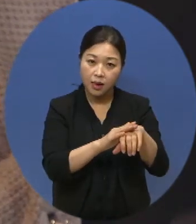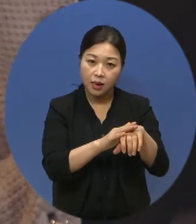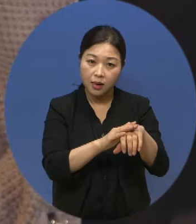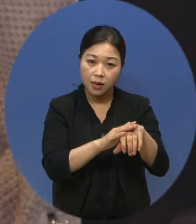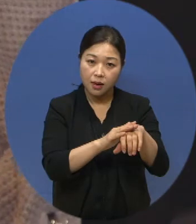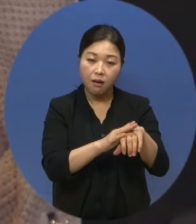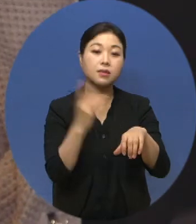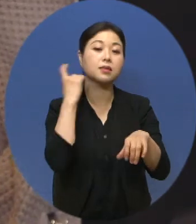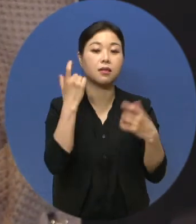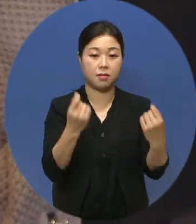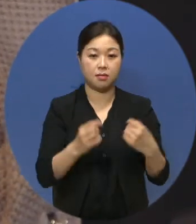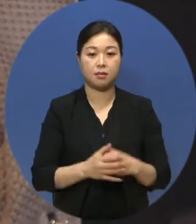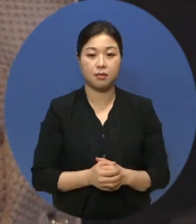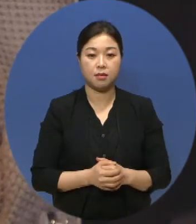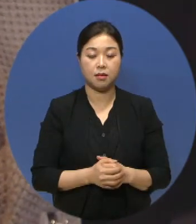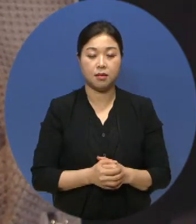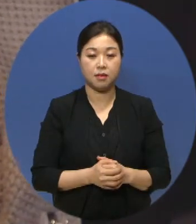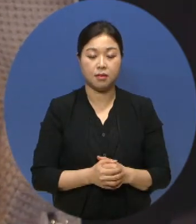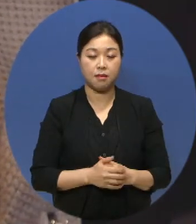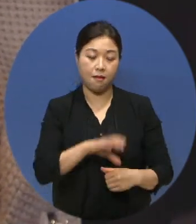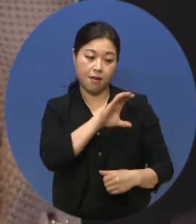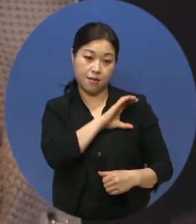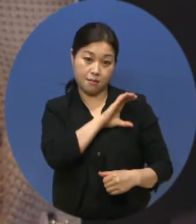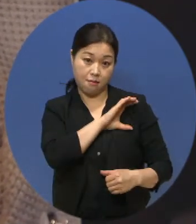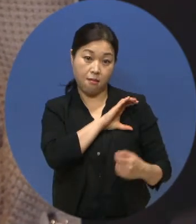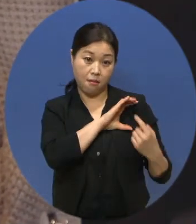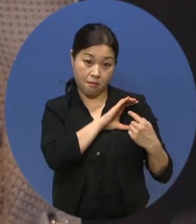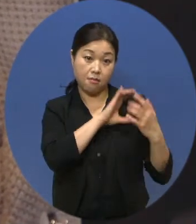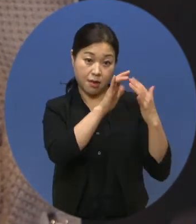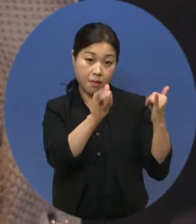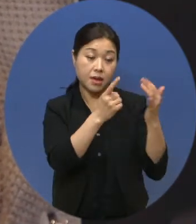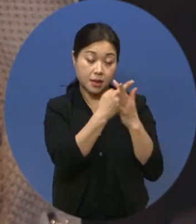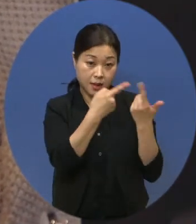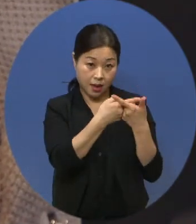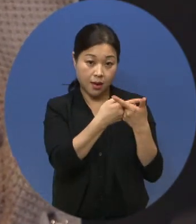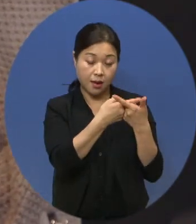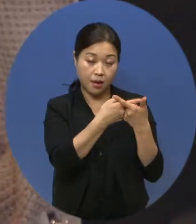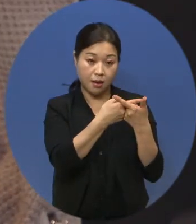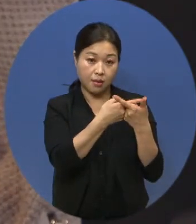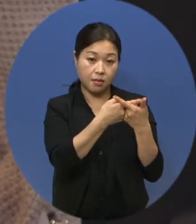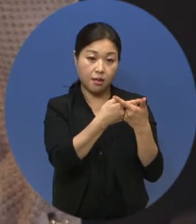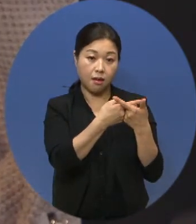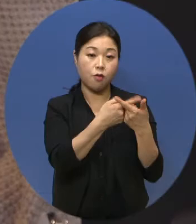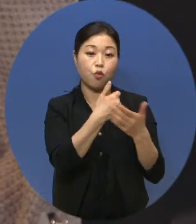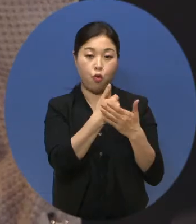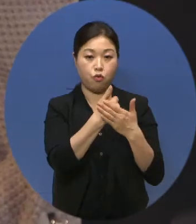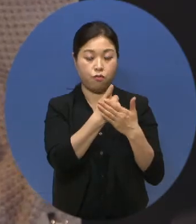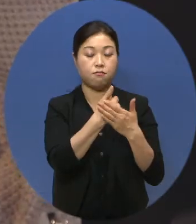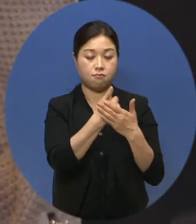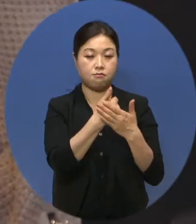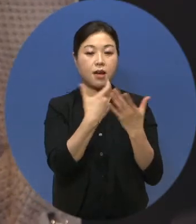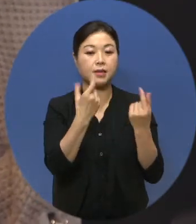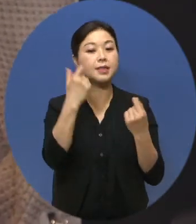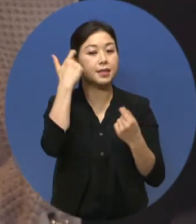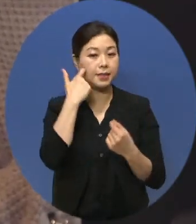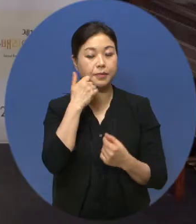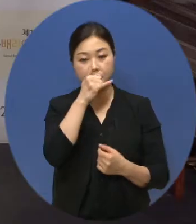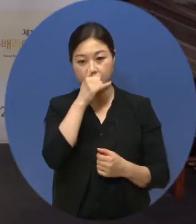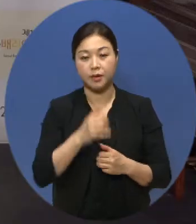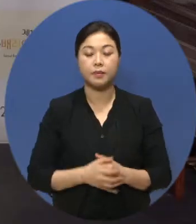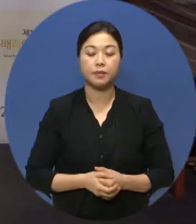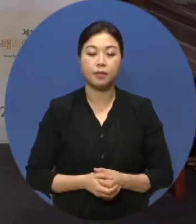전달이 됐어요. 그래서 이 캐릭터를 이해하는데 도움이 많이 되는 버전이 아닌가라는 생각이